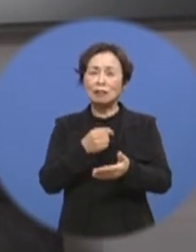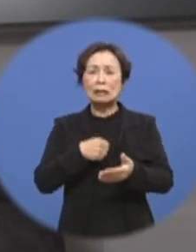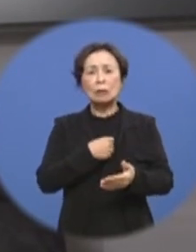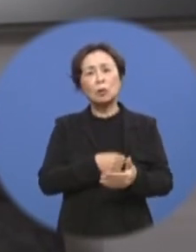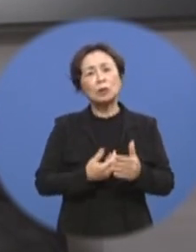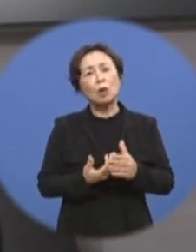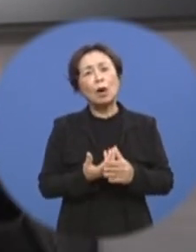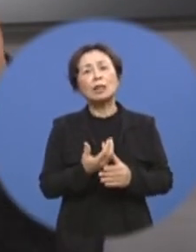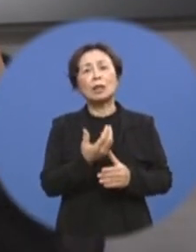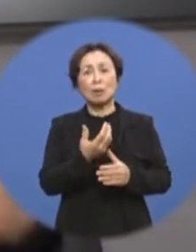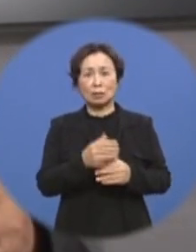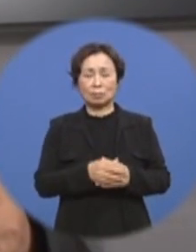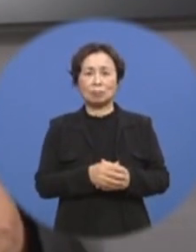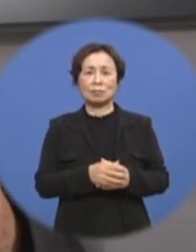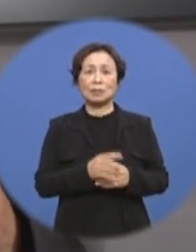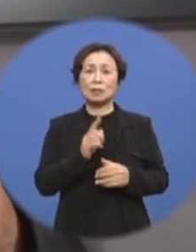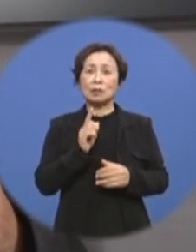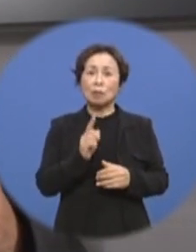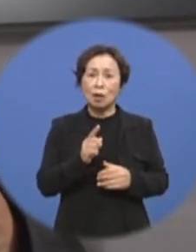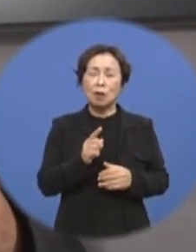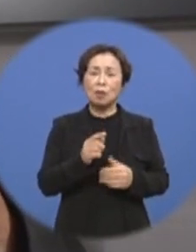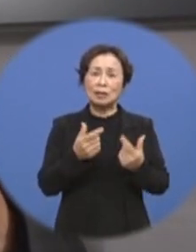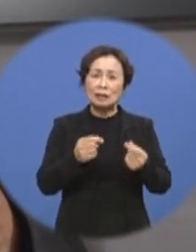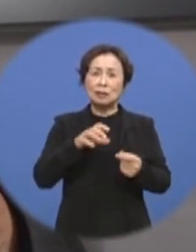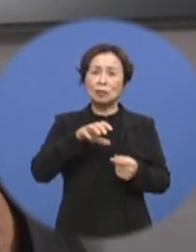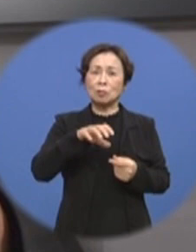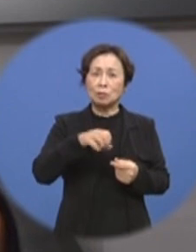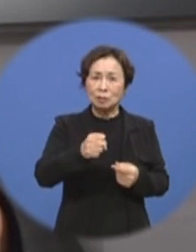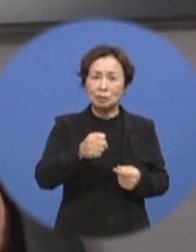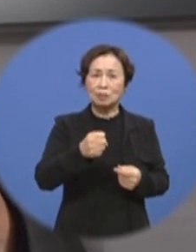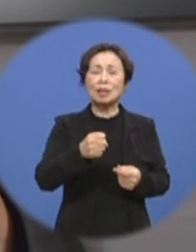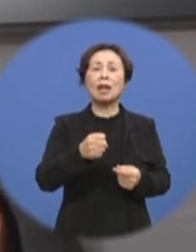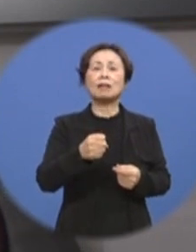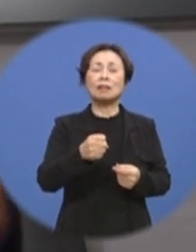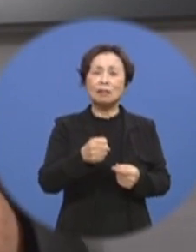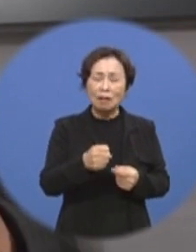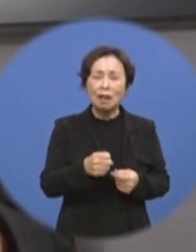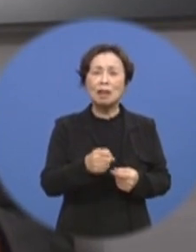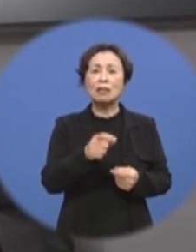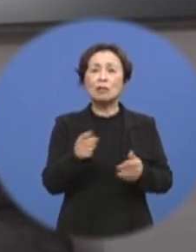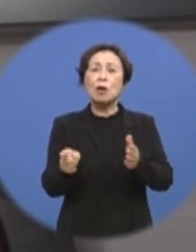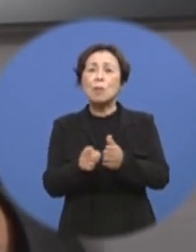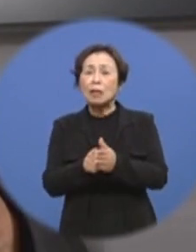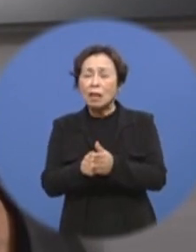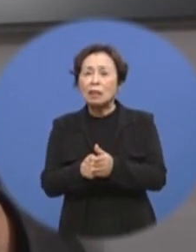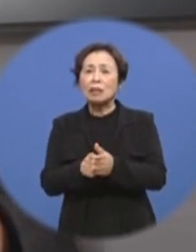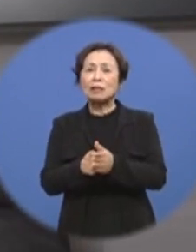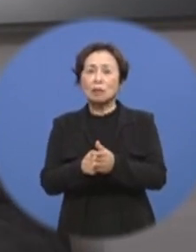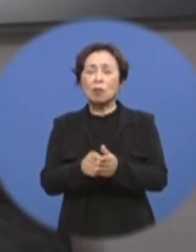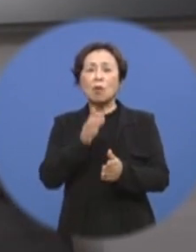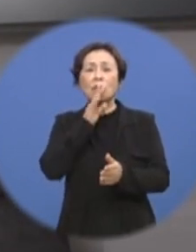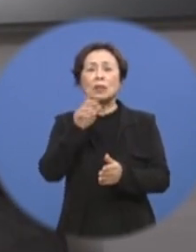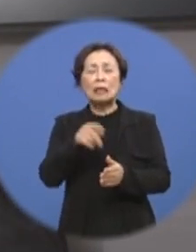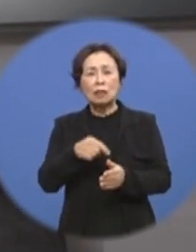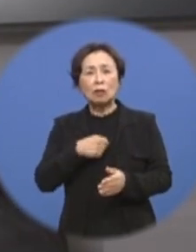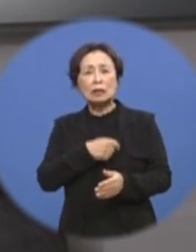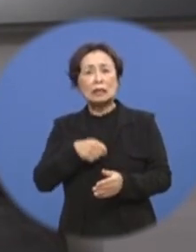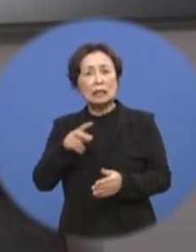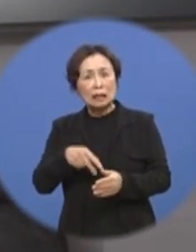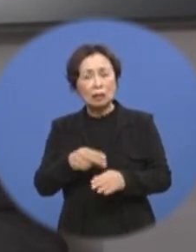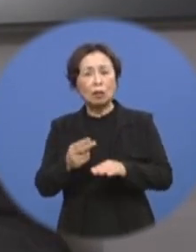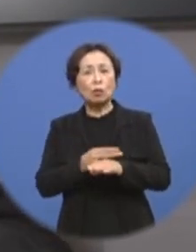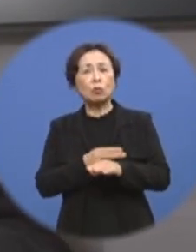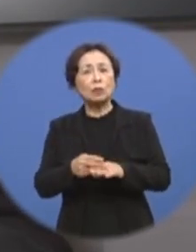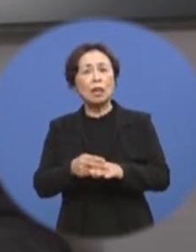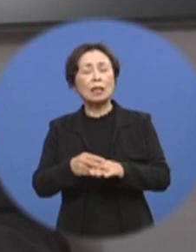んですねその時をいかにつかんでその時までに彼らの心理特性とか星獲得数を把握しておいて